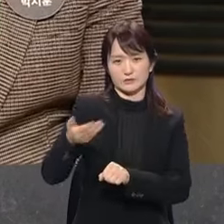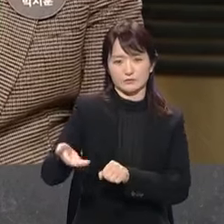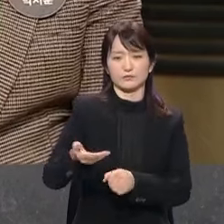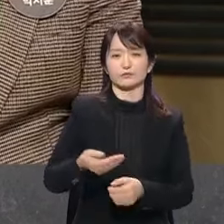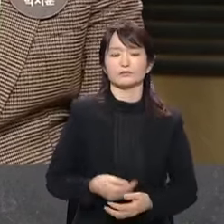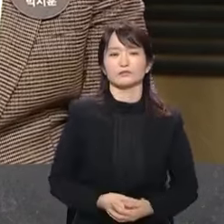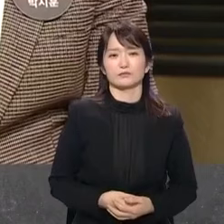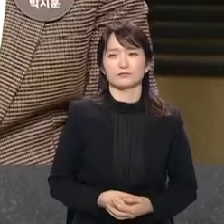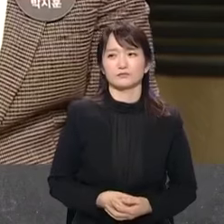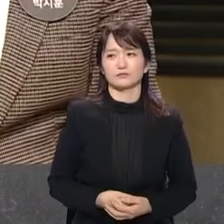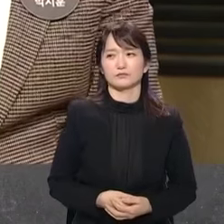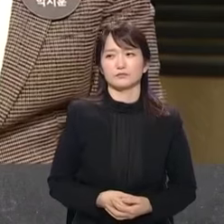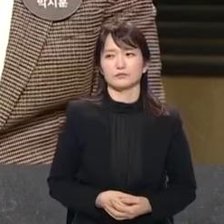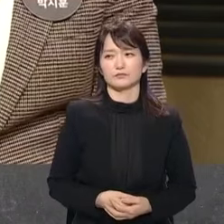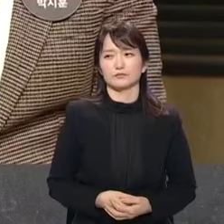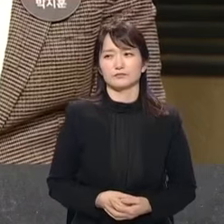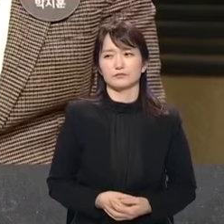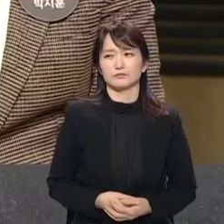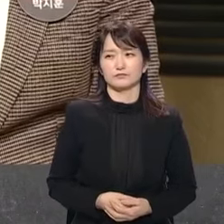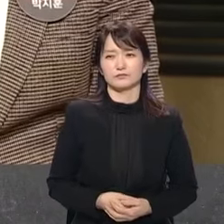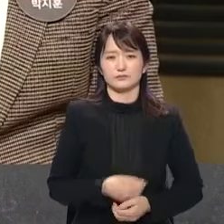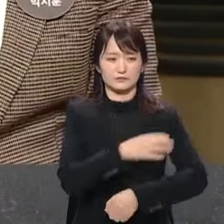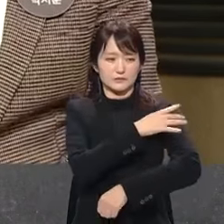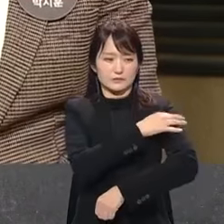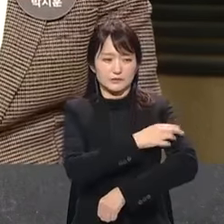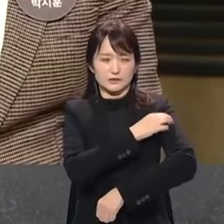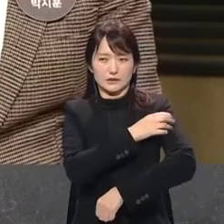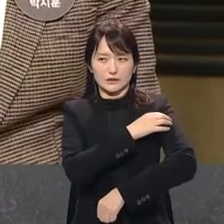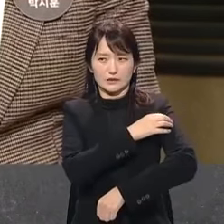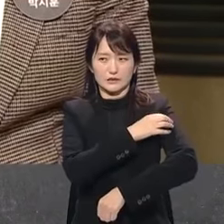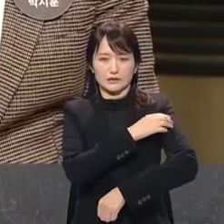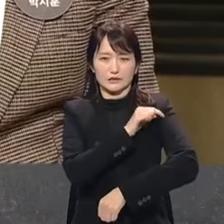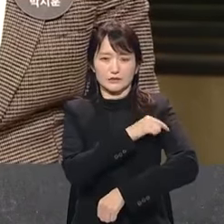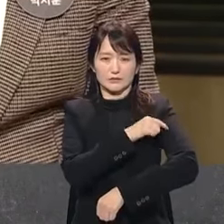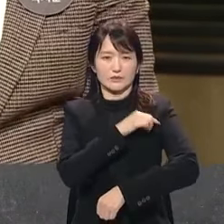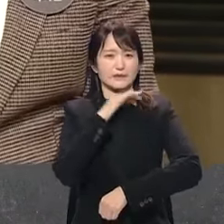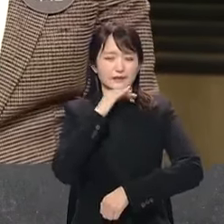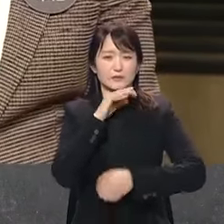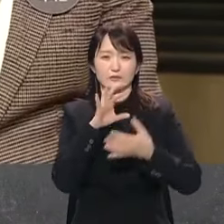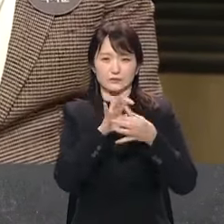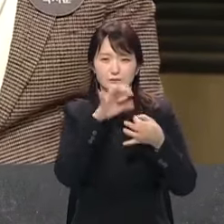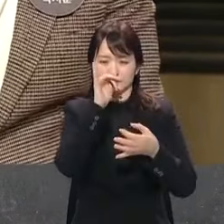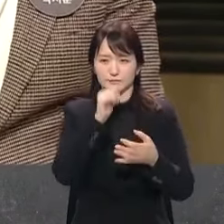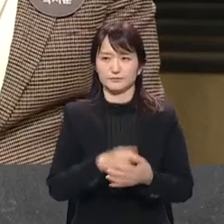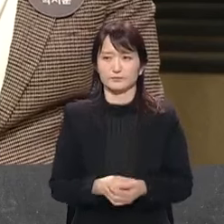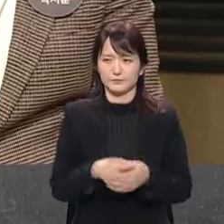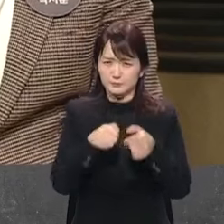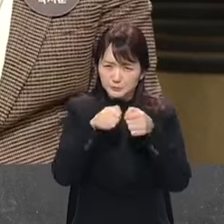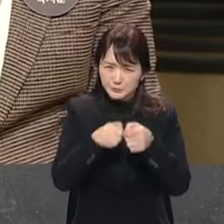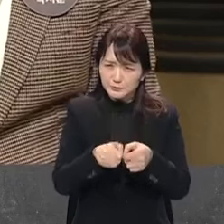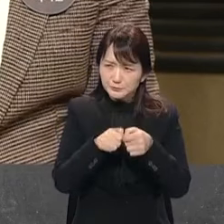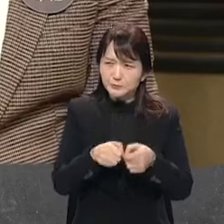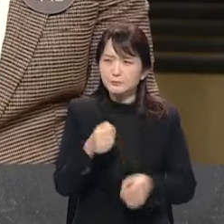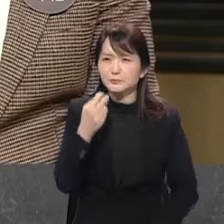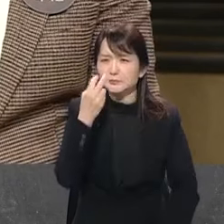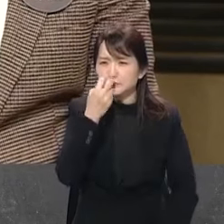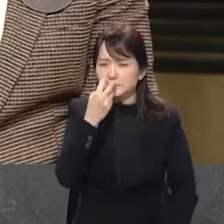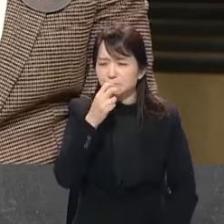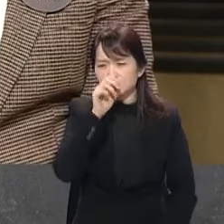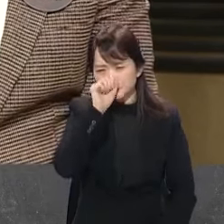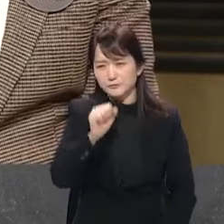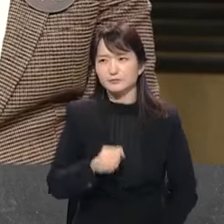이런 징계를 다시 했기 때문에이 계급 정년이 이제 문제가 되 나이 정년이 걸리는 거거든요이 좀 꼼꼼하게 했으면 저는